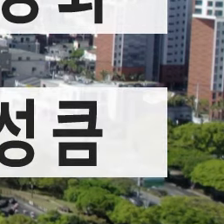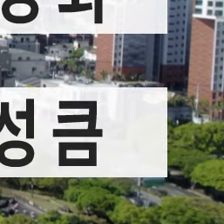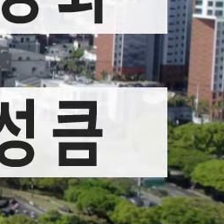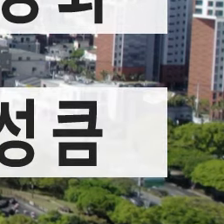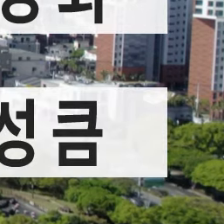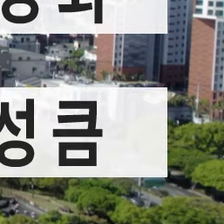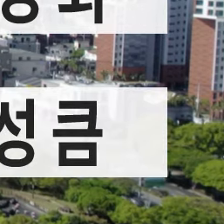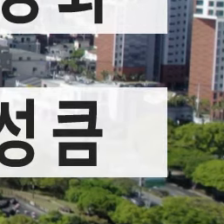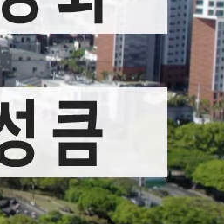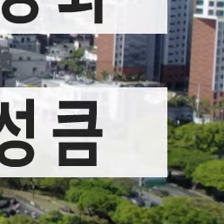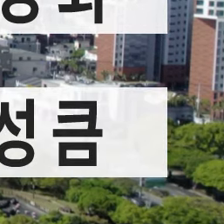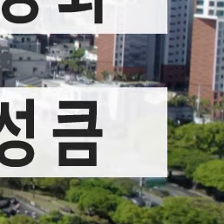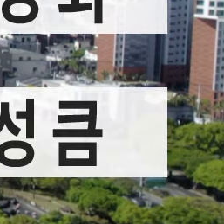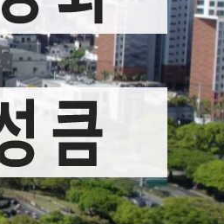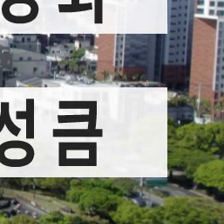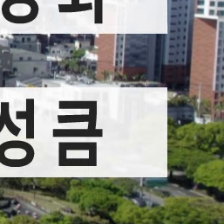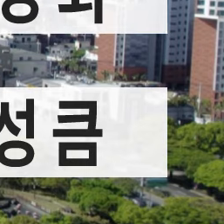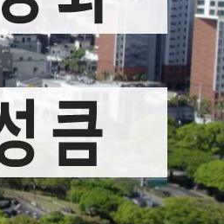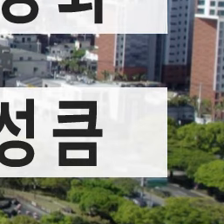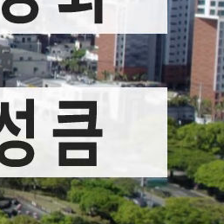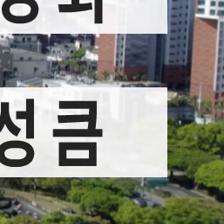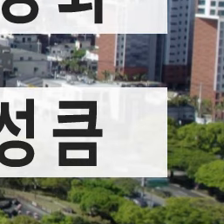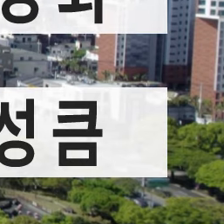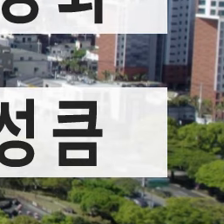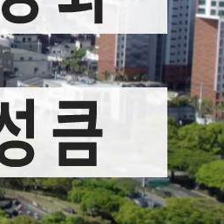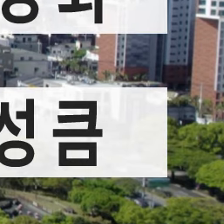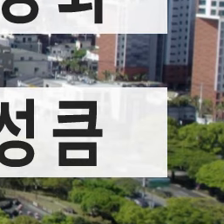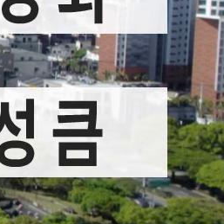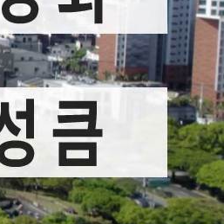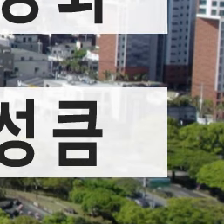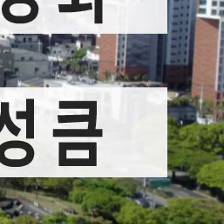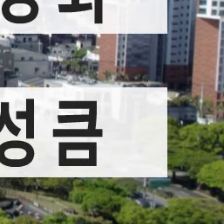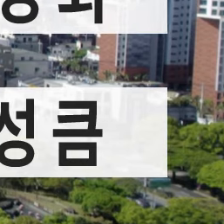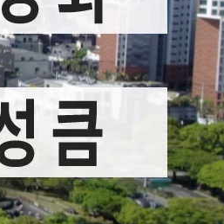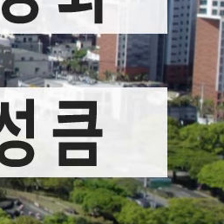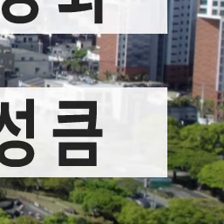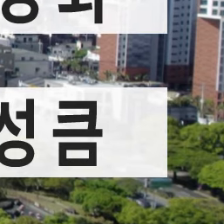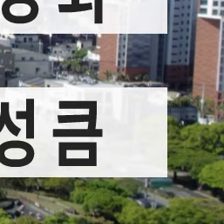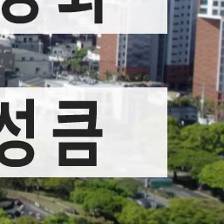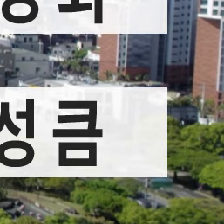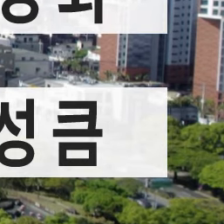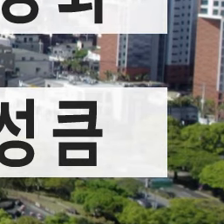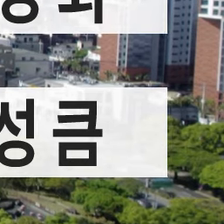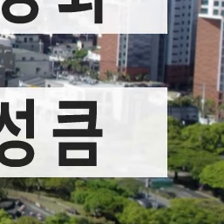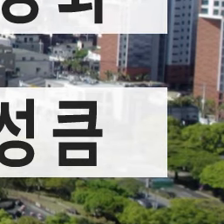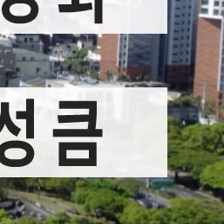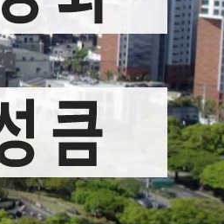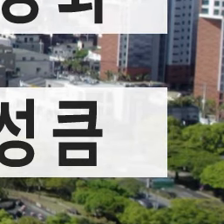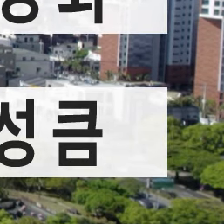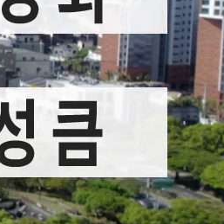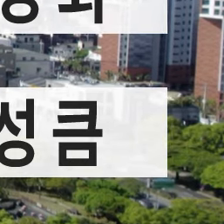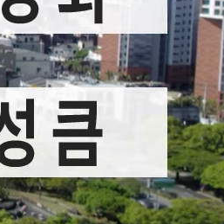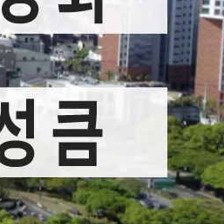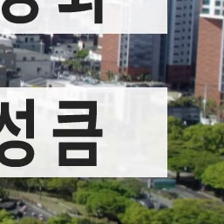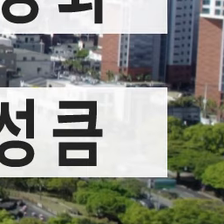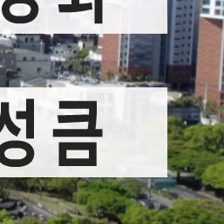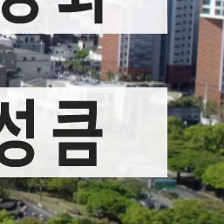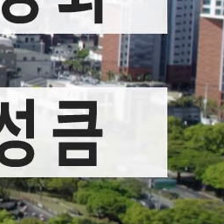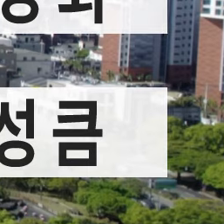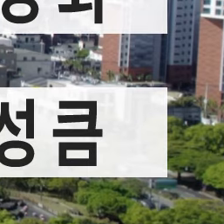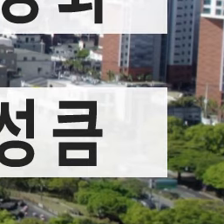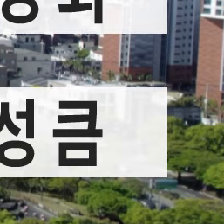제주도는 14일 전남 고흥에서 열린 KUAM 그랜드 챌린지 비행시연에서 실제 도입될